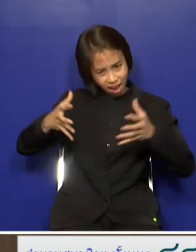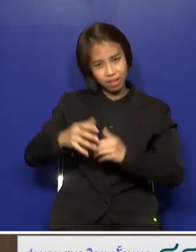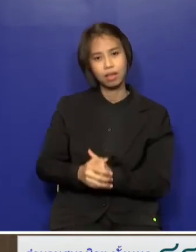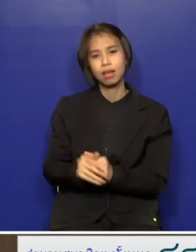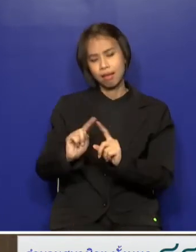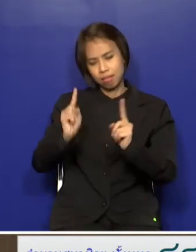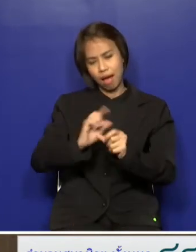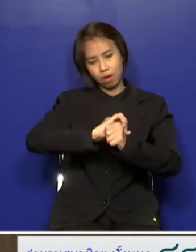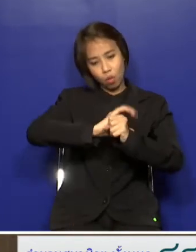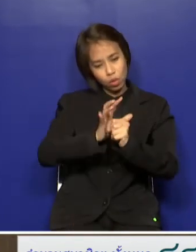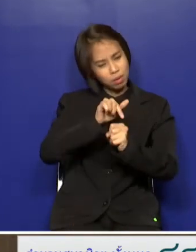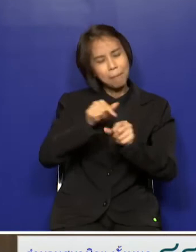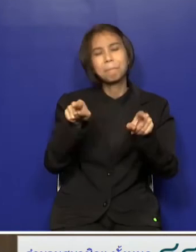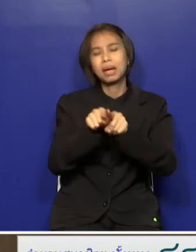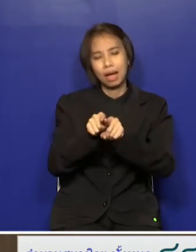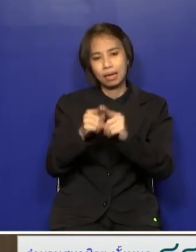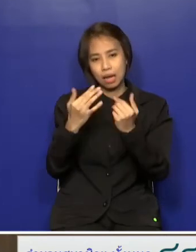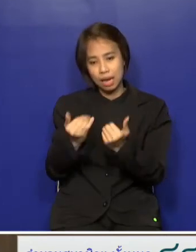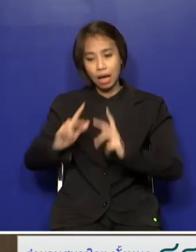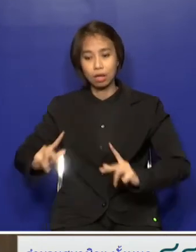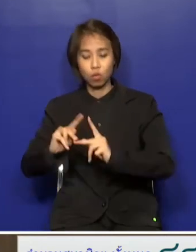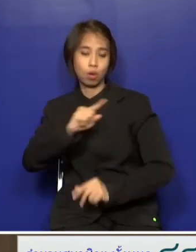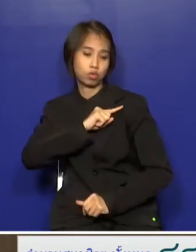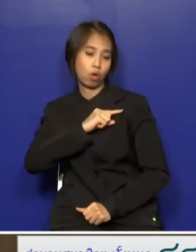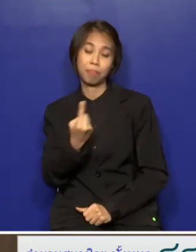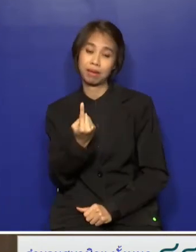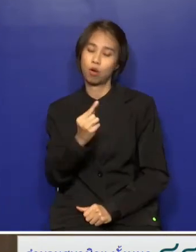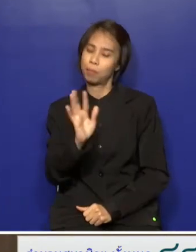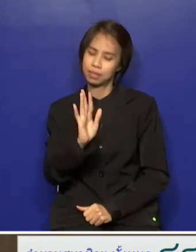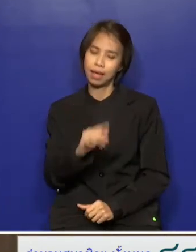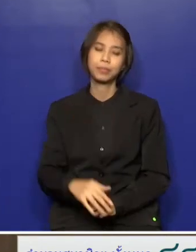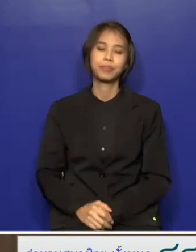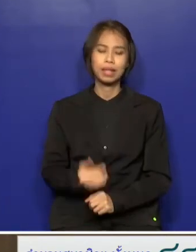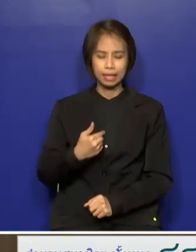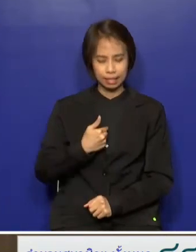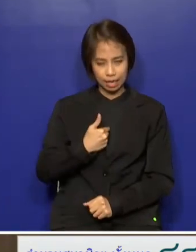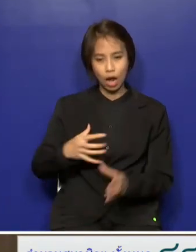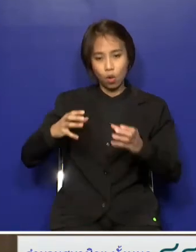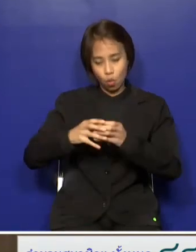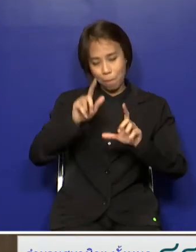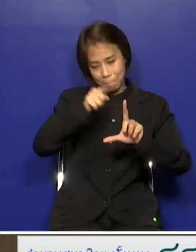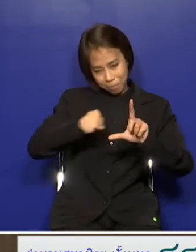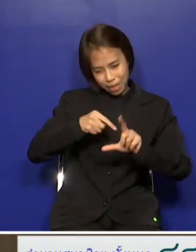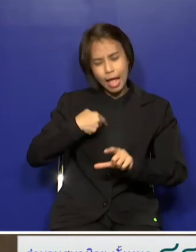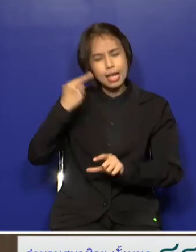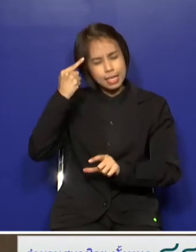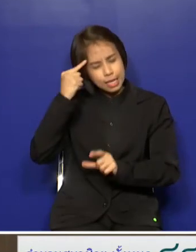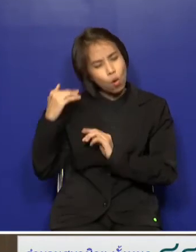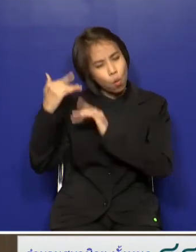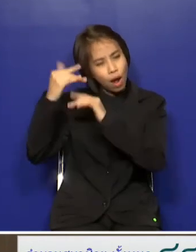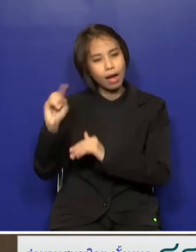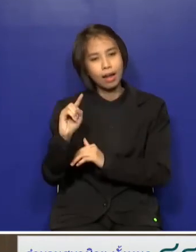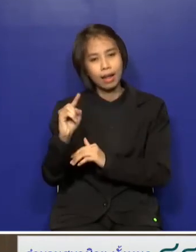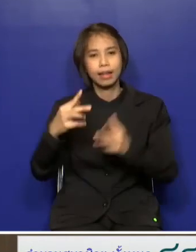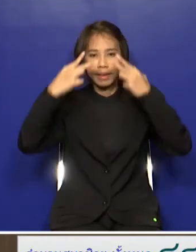ใดกระทรวงหนึ่งนะคะซึ่งประชาชนและพรรคก้าวไกลเนี่ยก็คาดหวังนะคะว่านายกประยุทธ์เนี่ยควรจะต้องนั่งหัวโต๊ะแล้วก็สั่